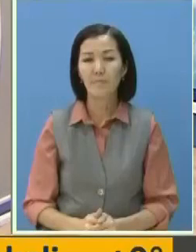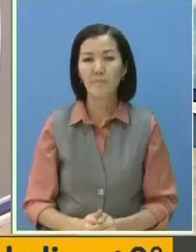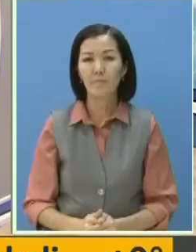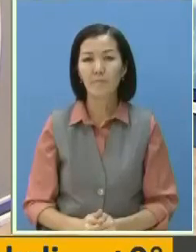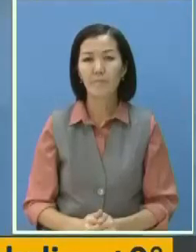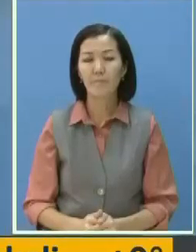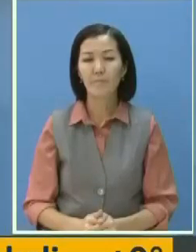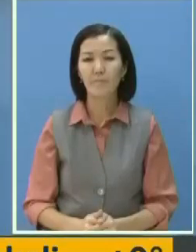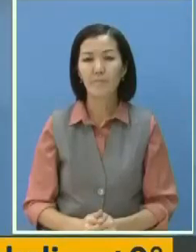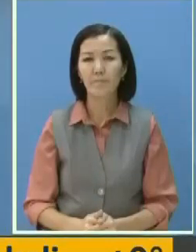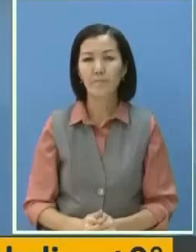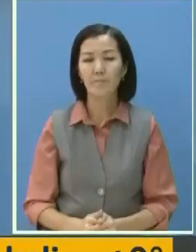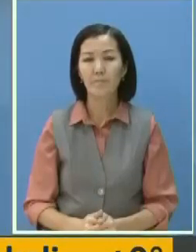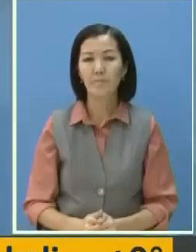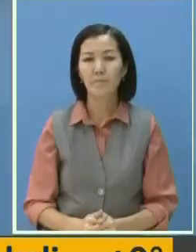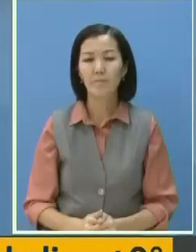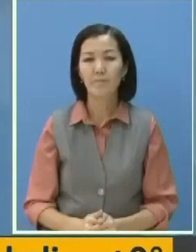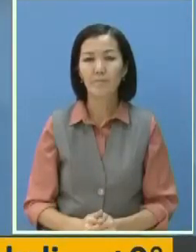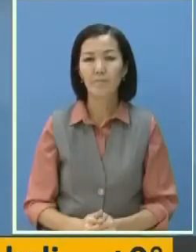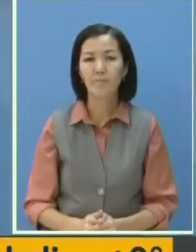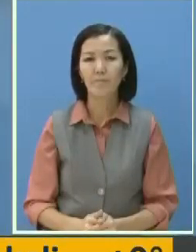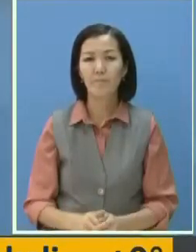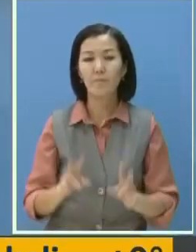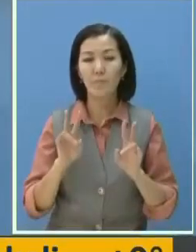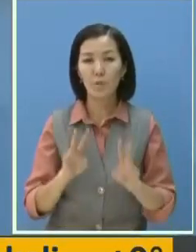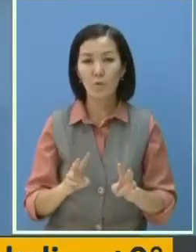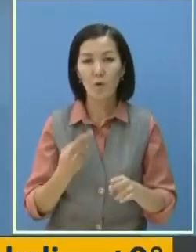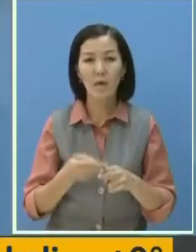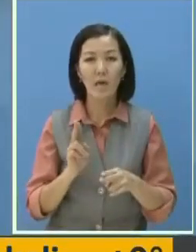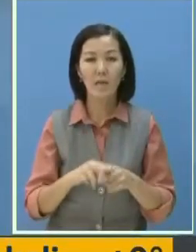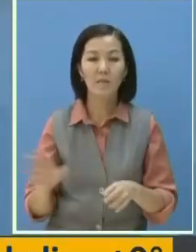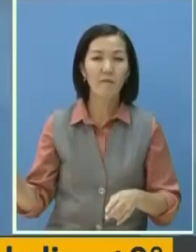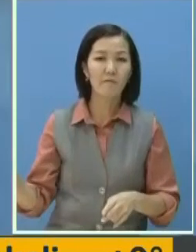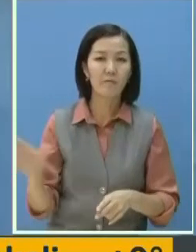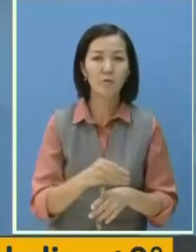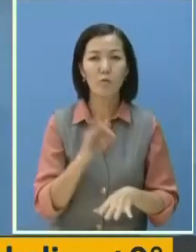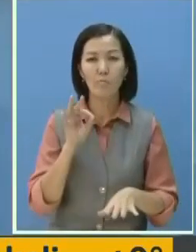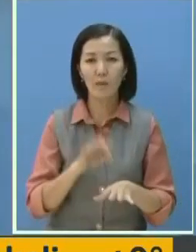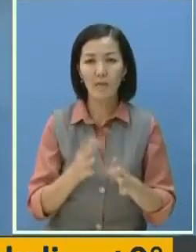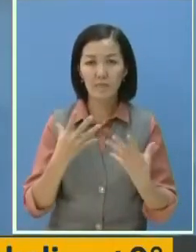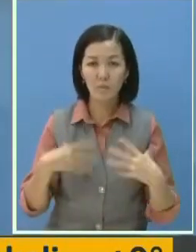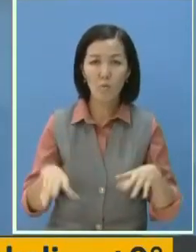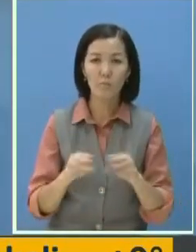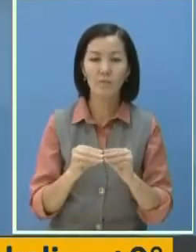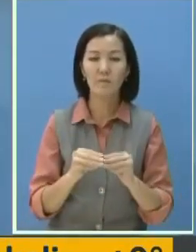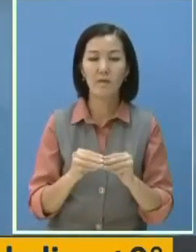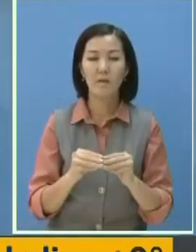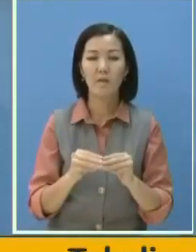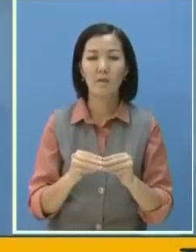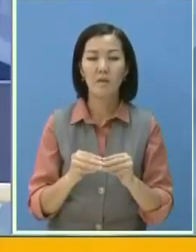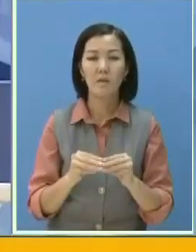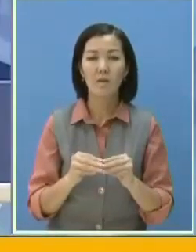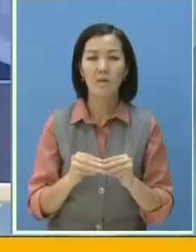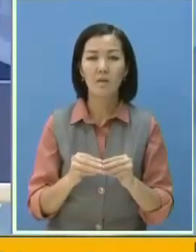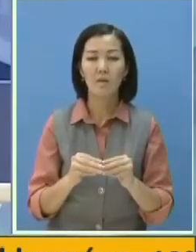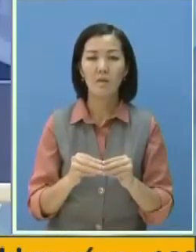системное воспаление и инсулинорезистентность. Но это все болезни нашего образа жизни. Угу. Вот что обидно,